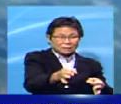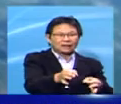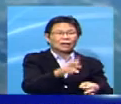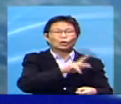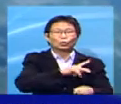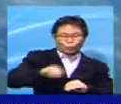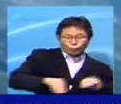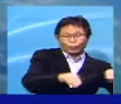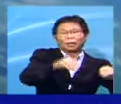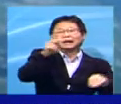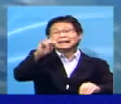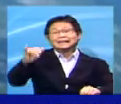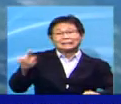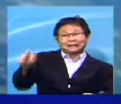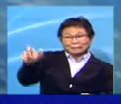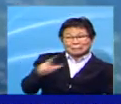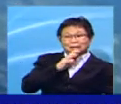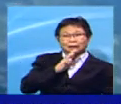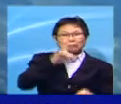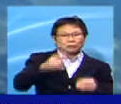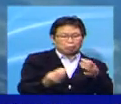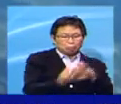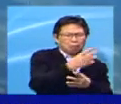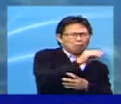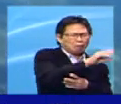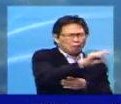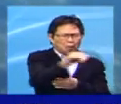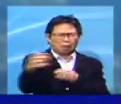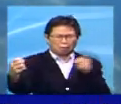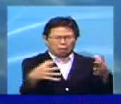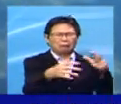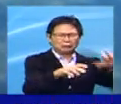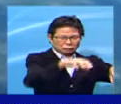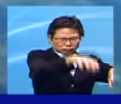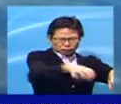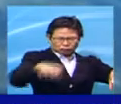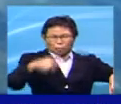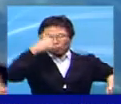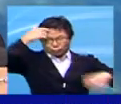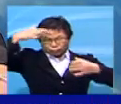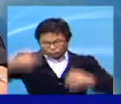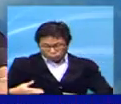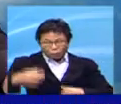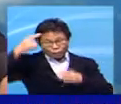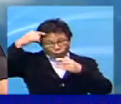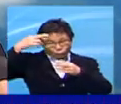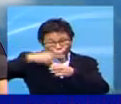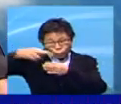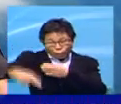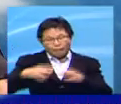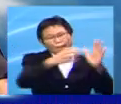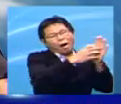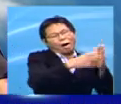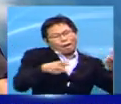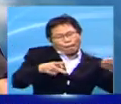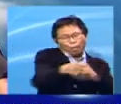itu Khairi Jamaluddin, meski timbul desas-desus wujud pertembungan tiga penjuru ekoran keputusan PAS memutuskan hubungan